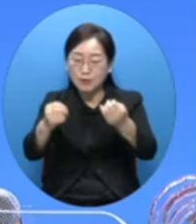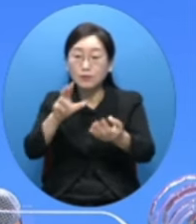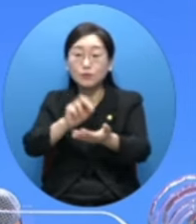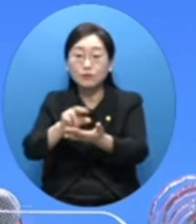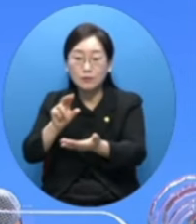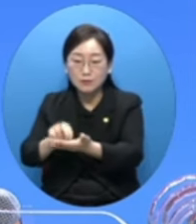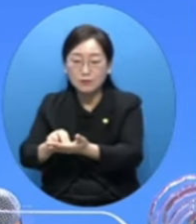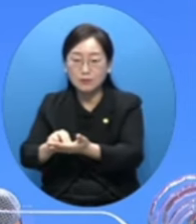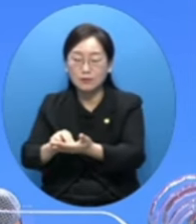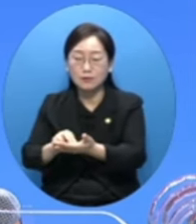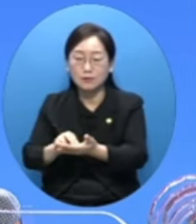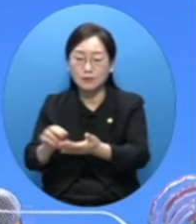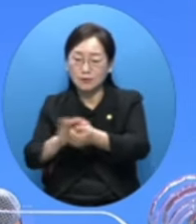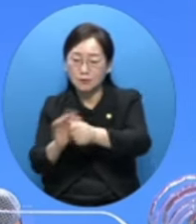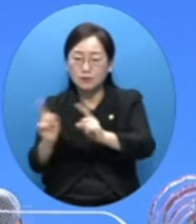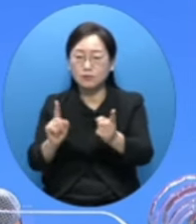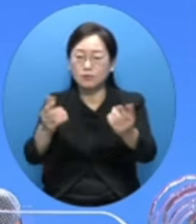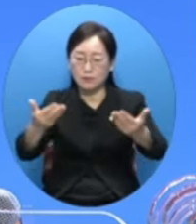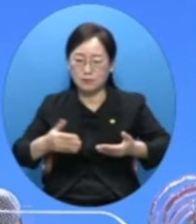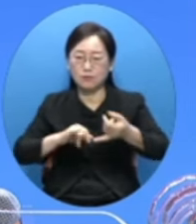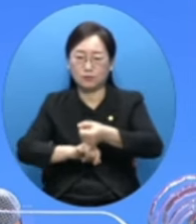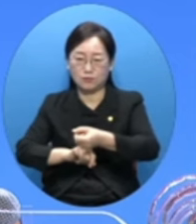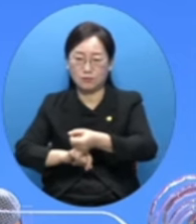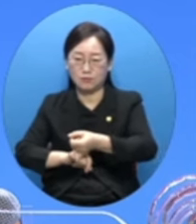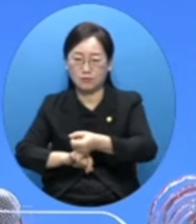우리가 치료받아야 되는 것입니다.